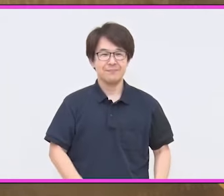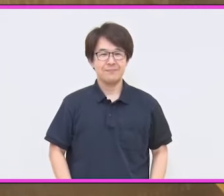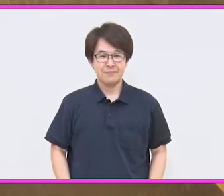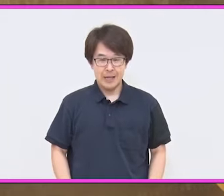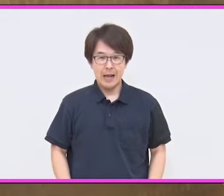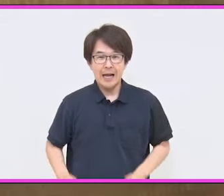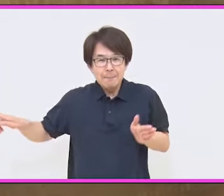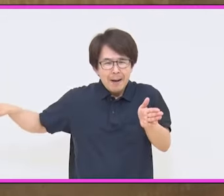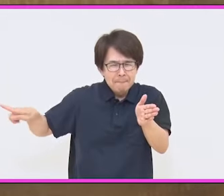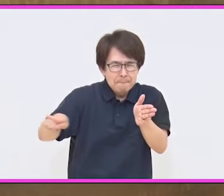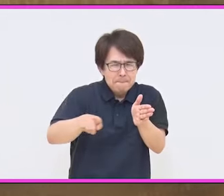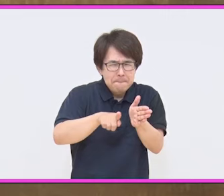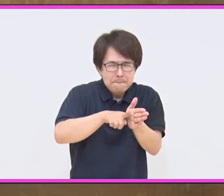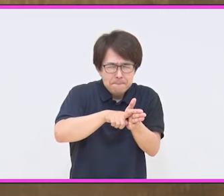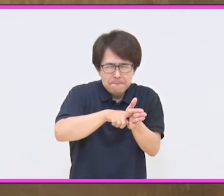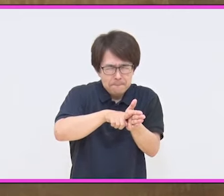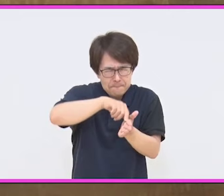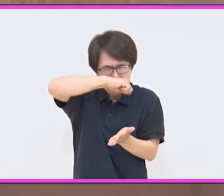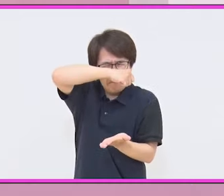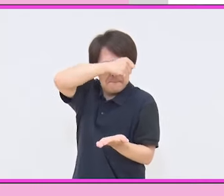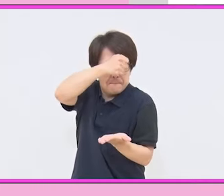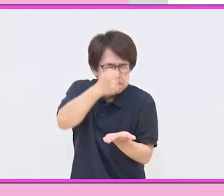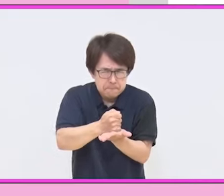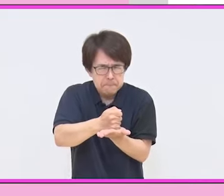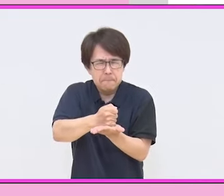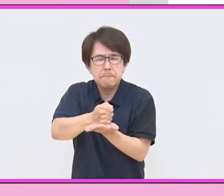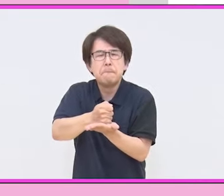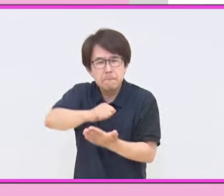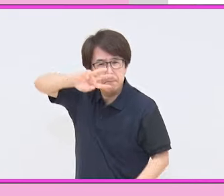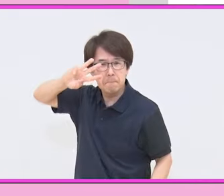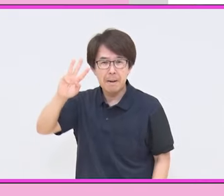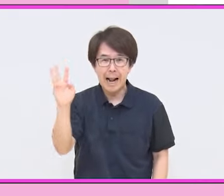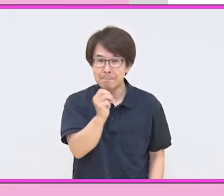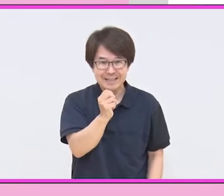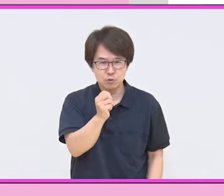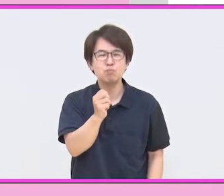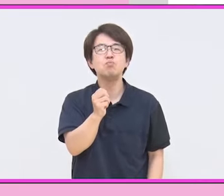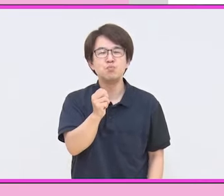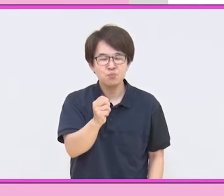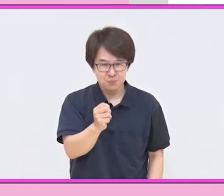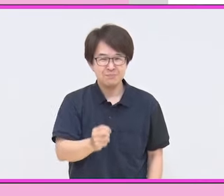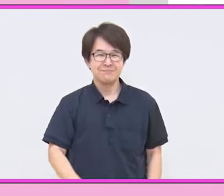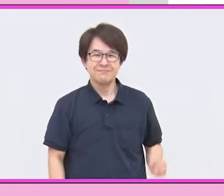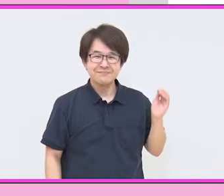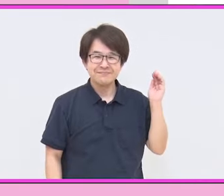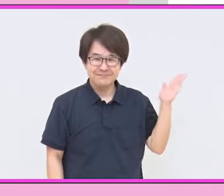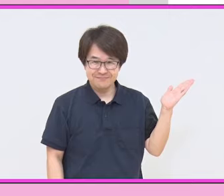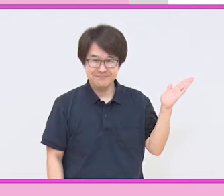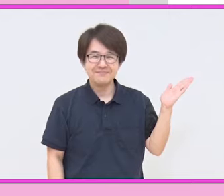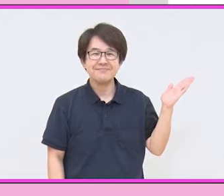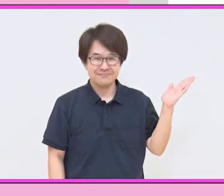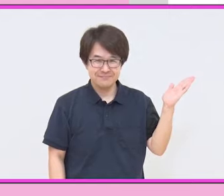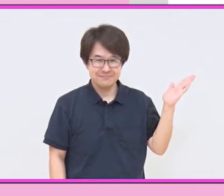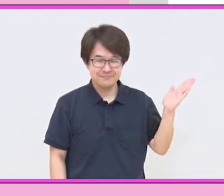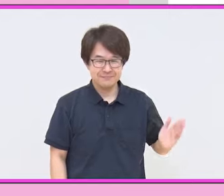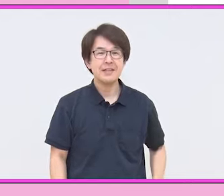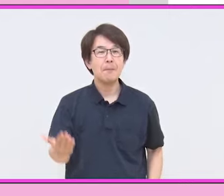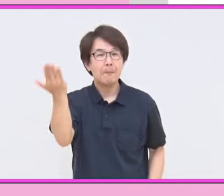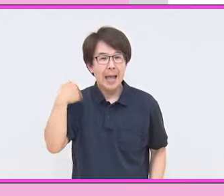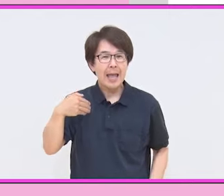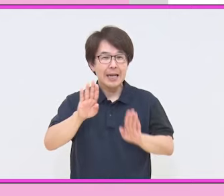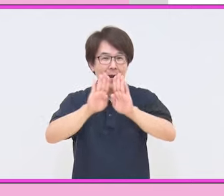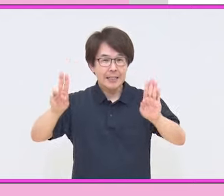史上最も大きな成功を収めたパラリンピックと称されうる2012年のロンドンパラリ